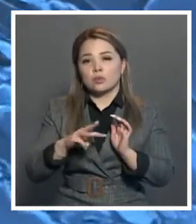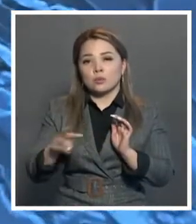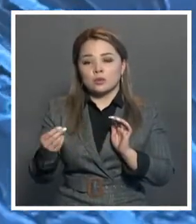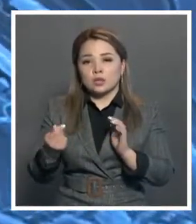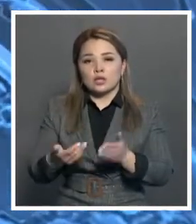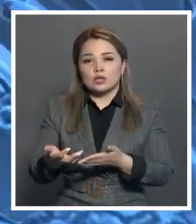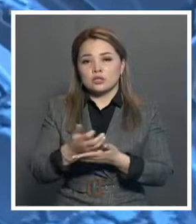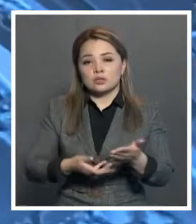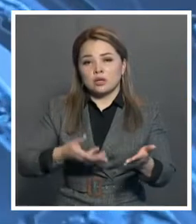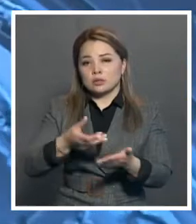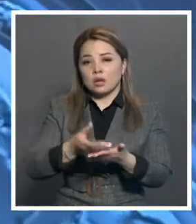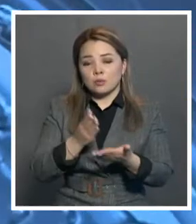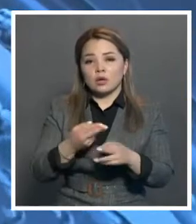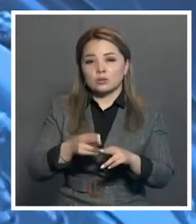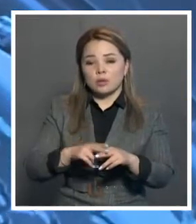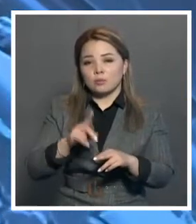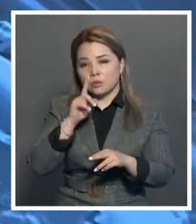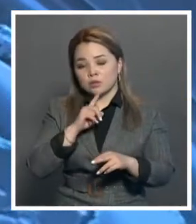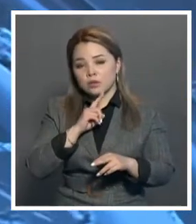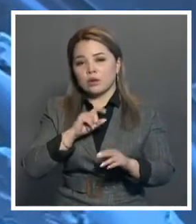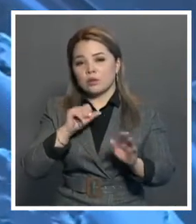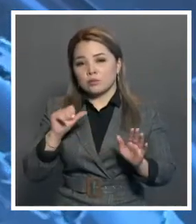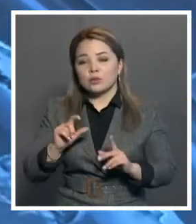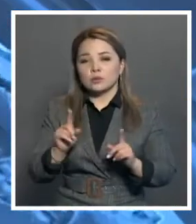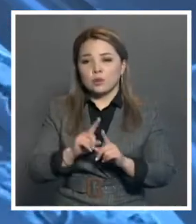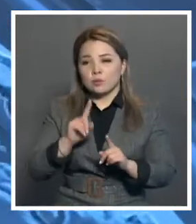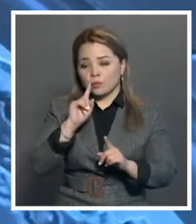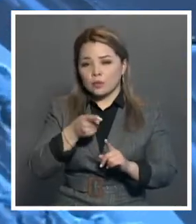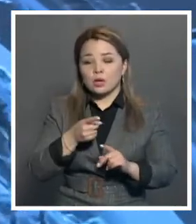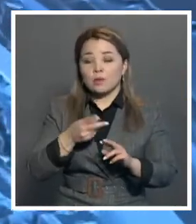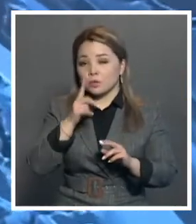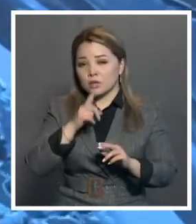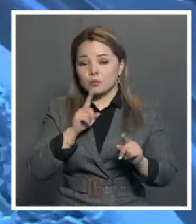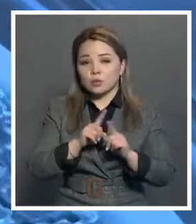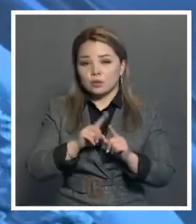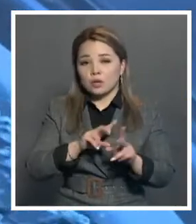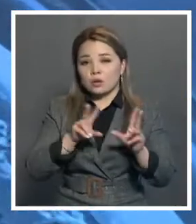теңге жинап берген. Алайда содан бері 1,5 ай өтсе де уәде бергендер айтқанын орындамаған.